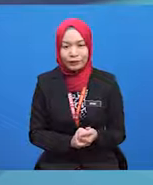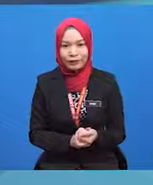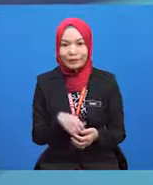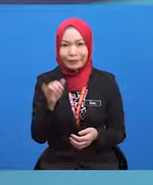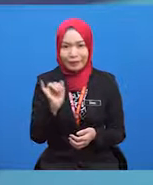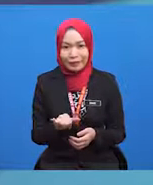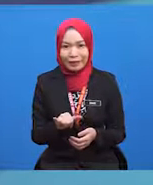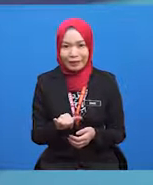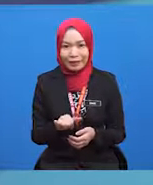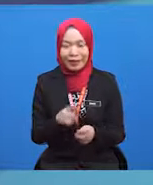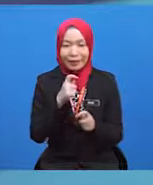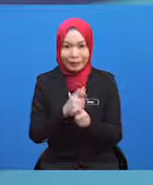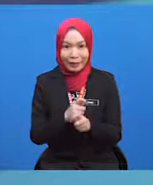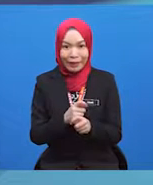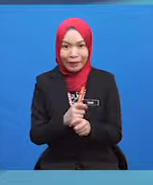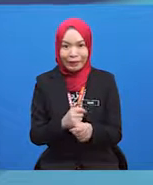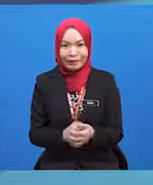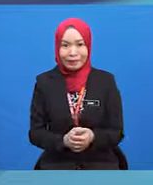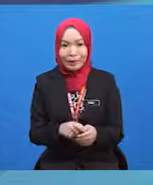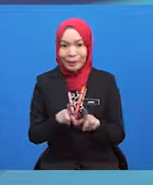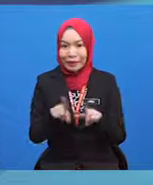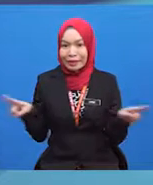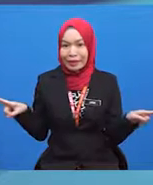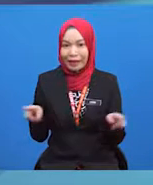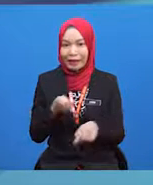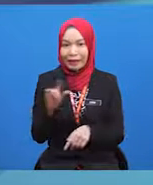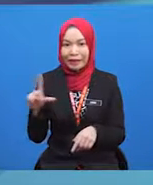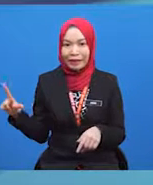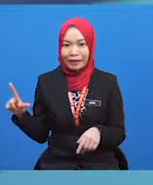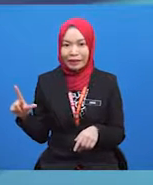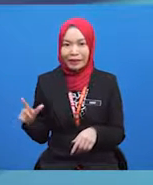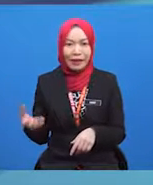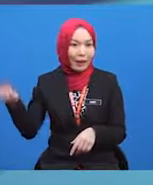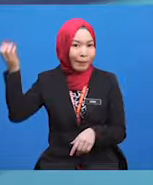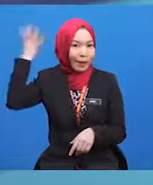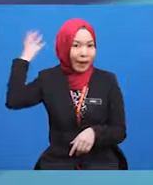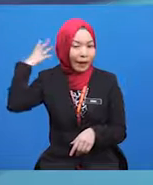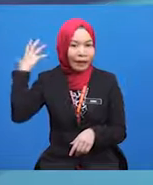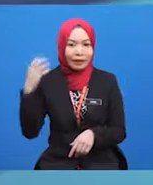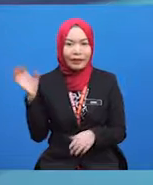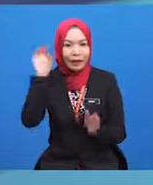Ya, tepat sekali. Perbezaannya adalah latar belakang imej.